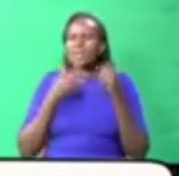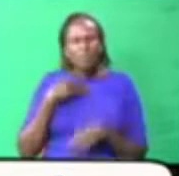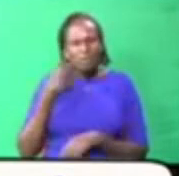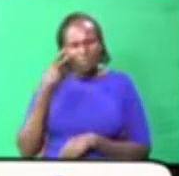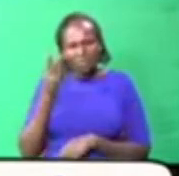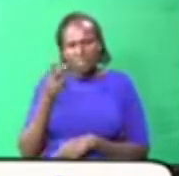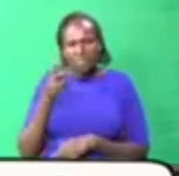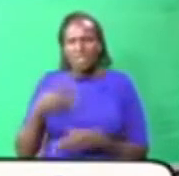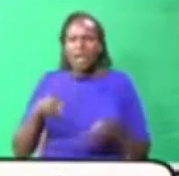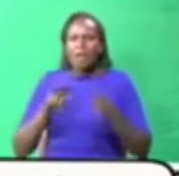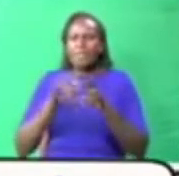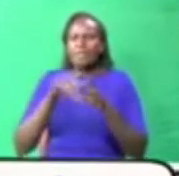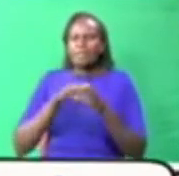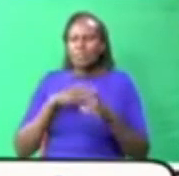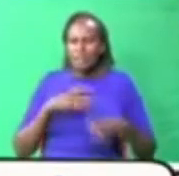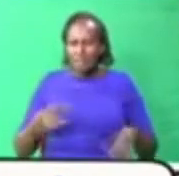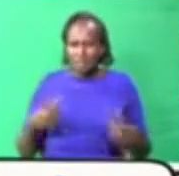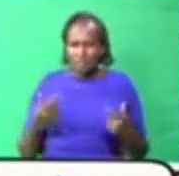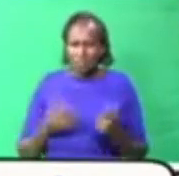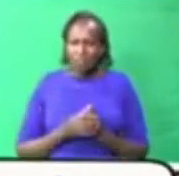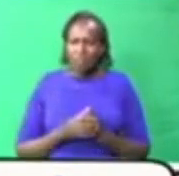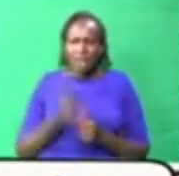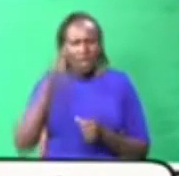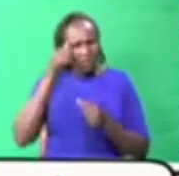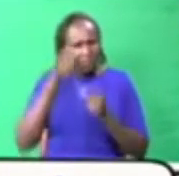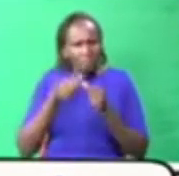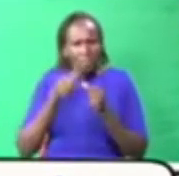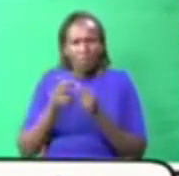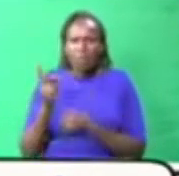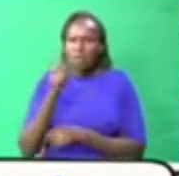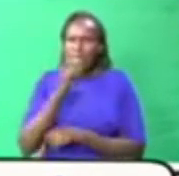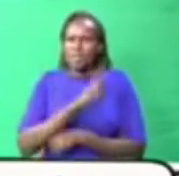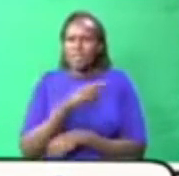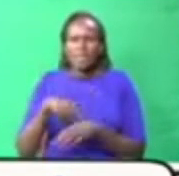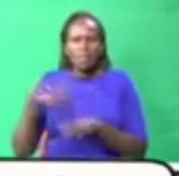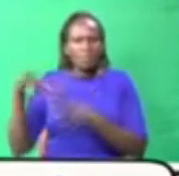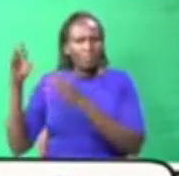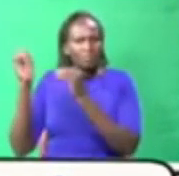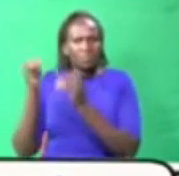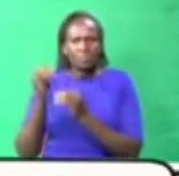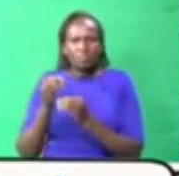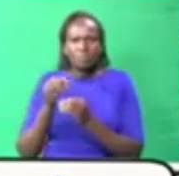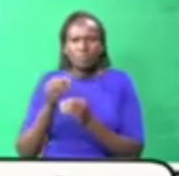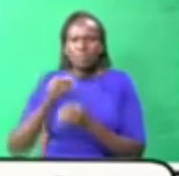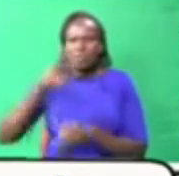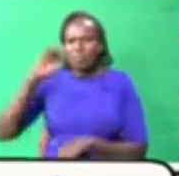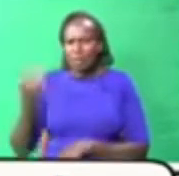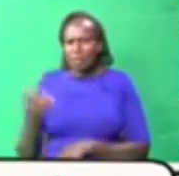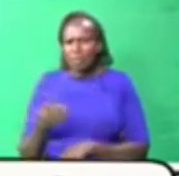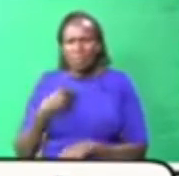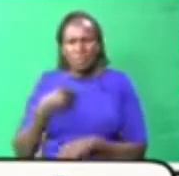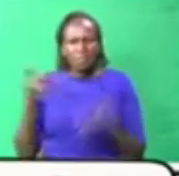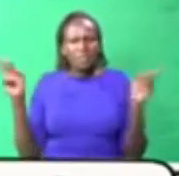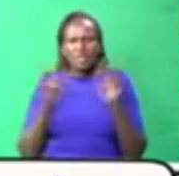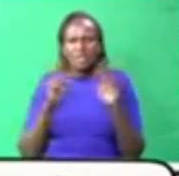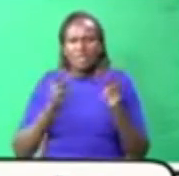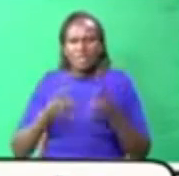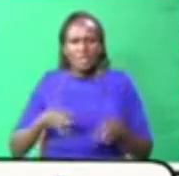happen in my life. Nakumbuka siku moja nilikuwa nikienda kazini kule Heaven's Gate, nikiwa njiani somewhere along the